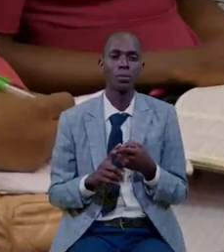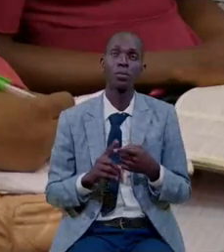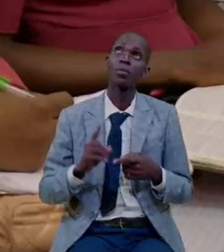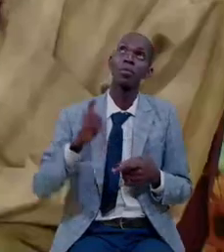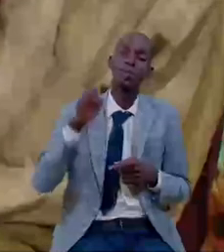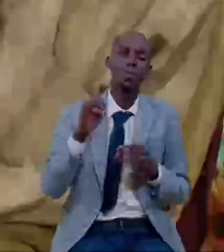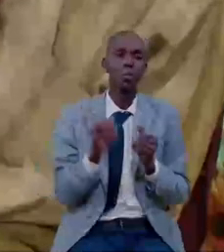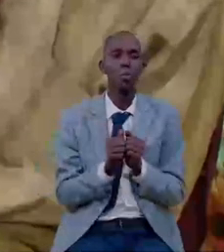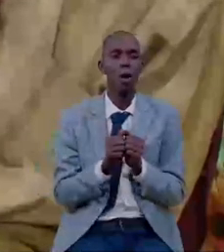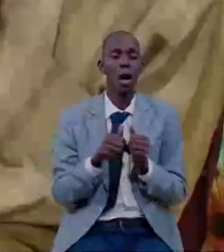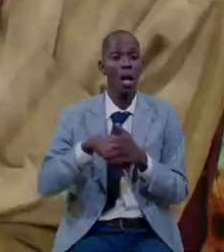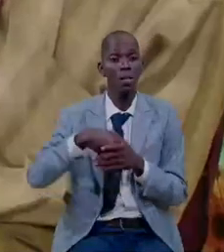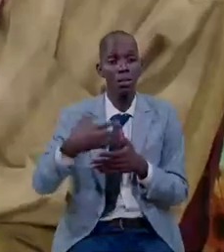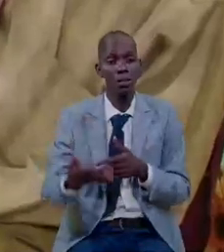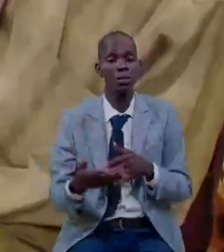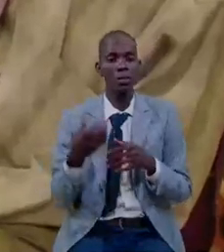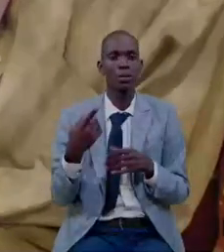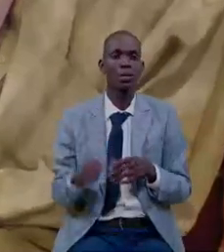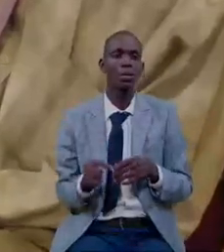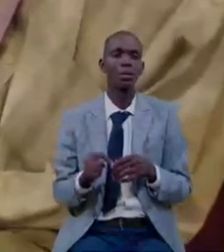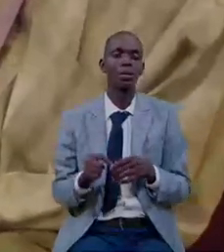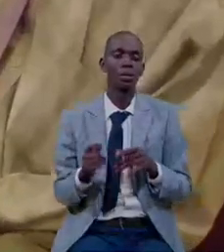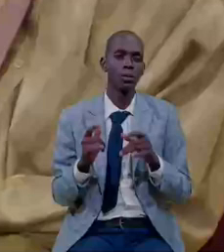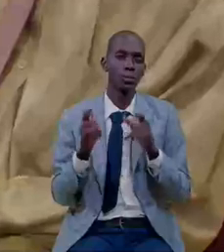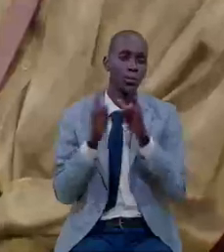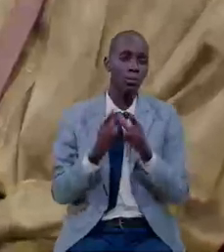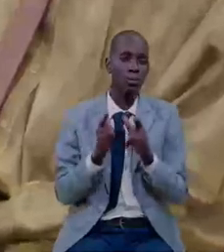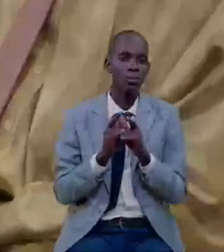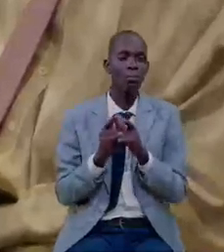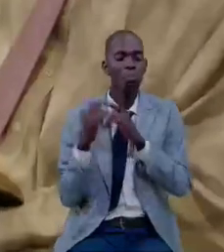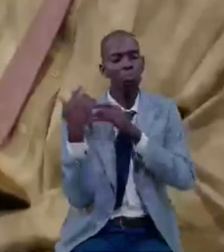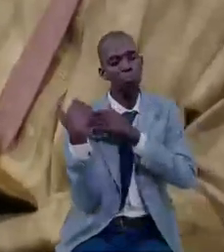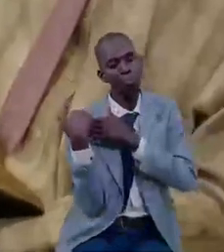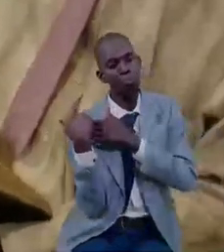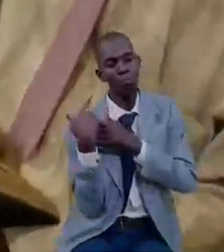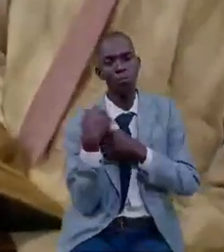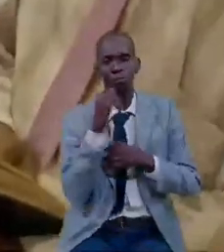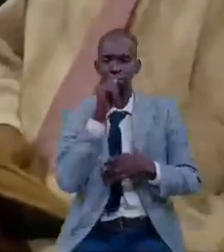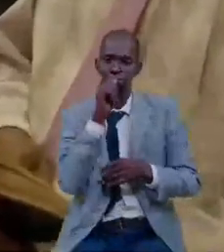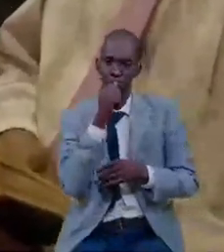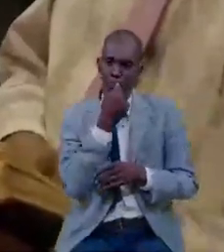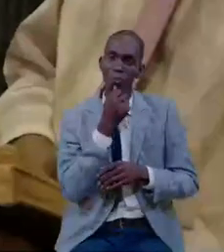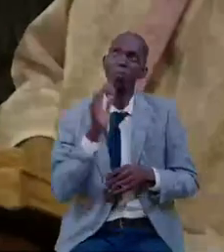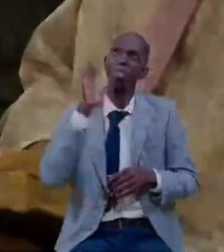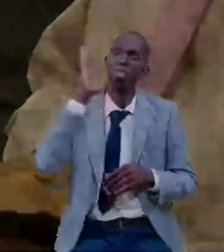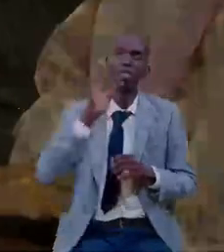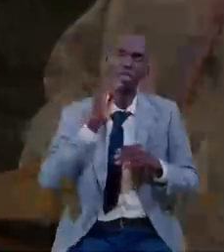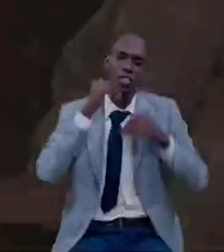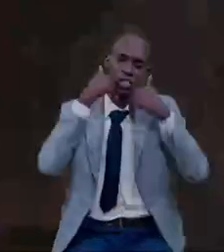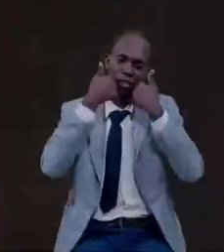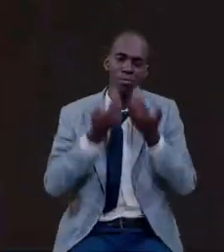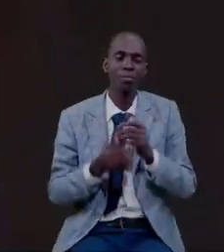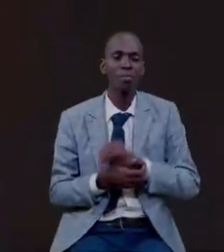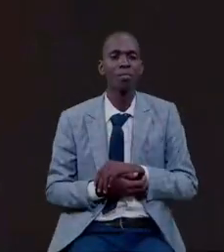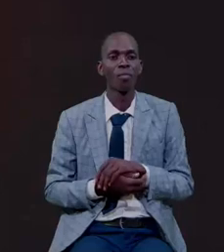hors du camp en portant son opprobre. Qu'est-ce que cela veut dire?